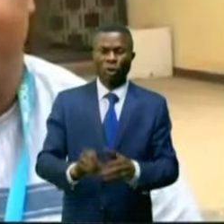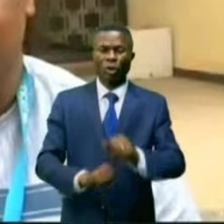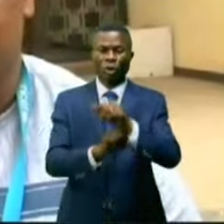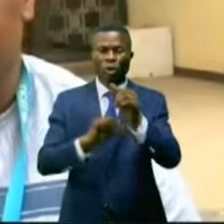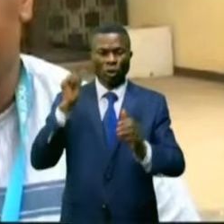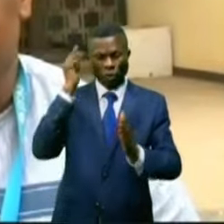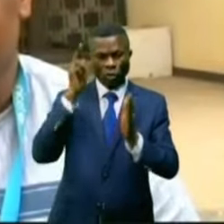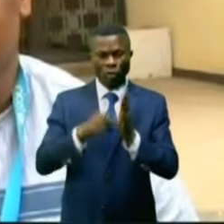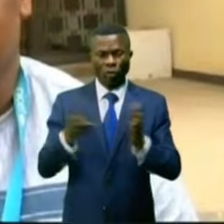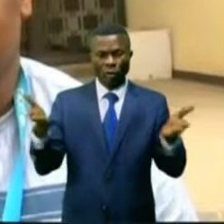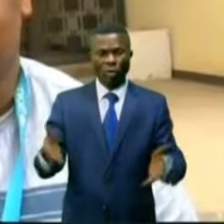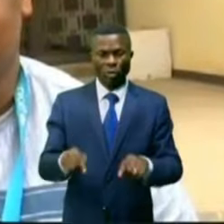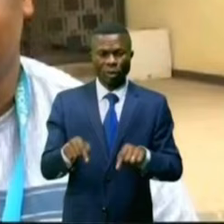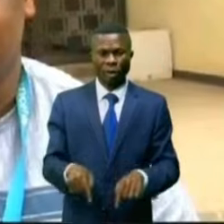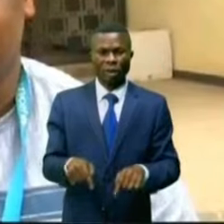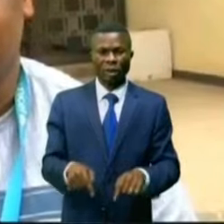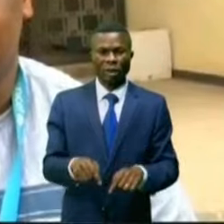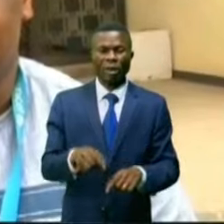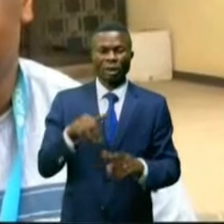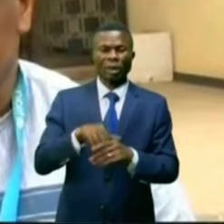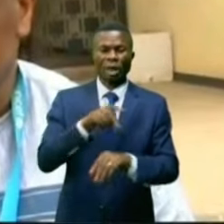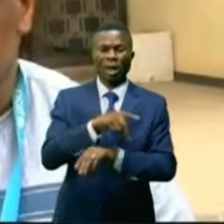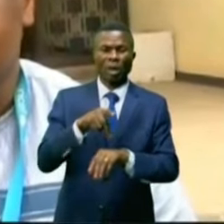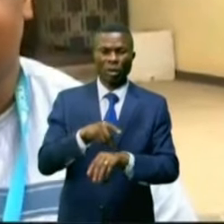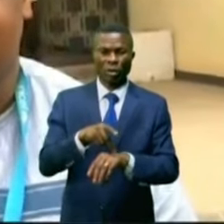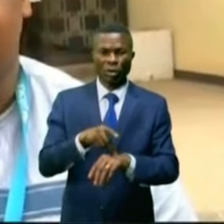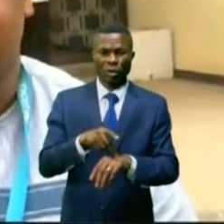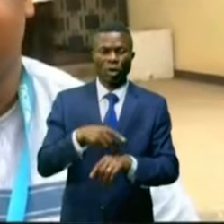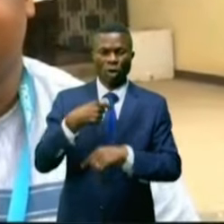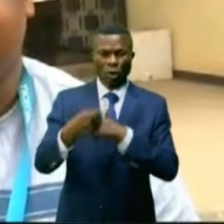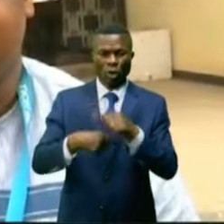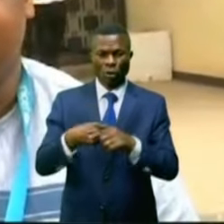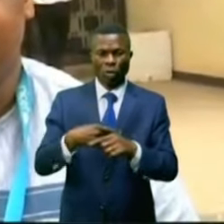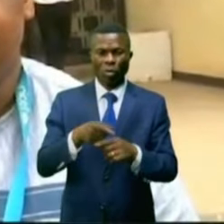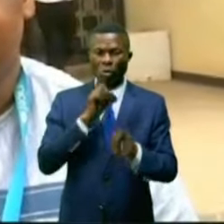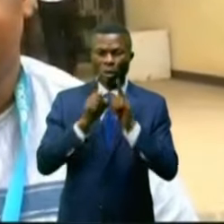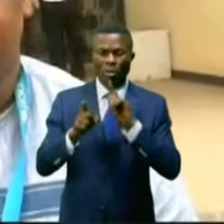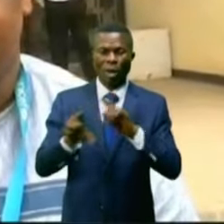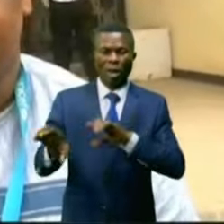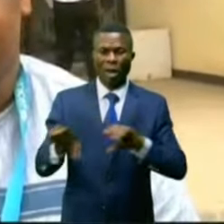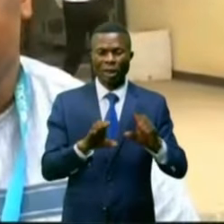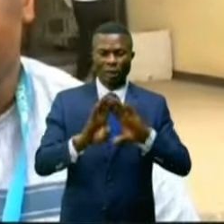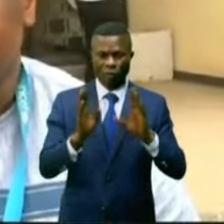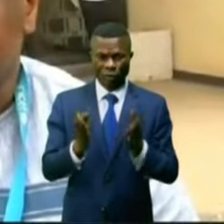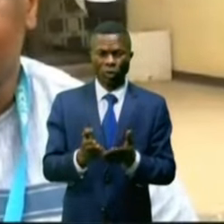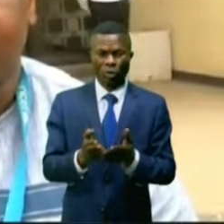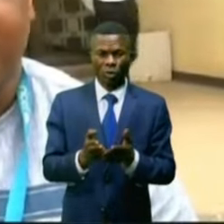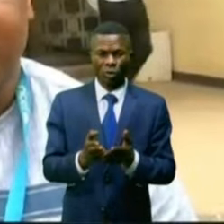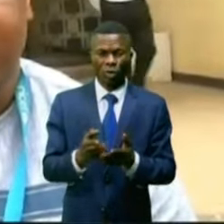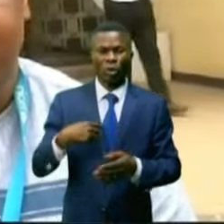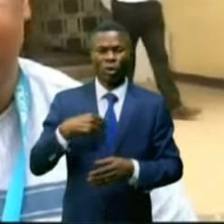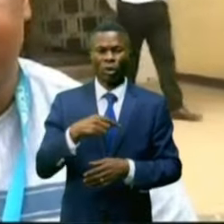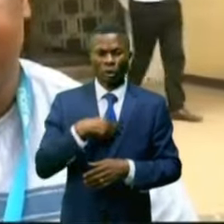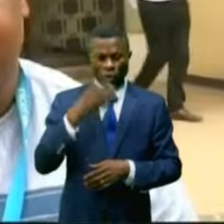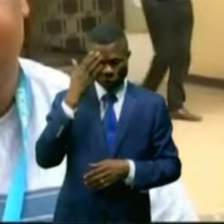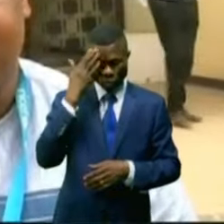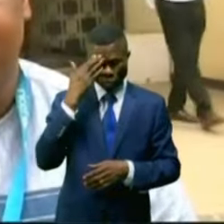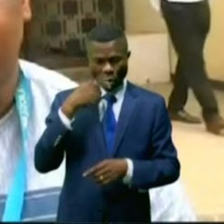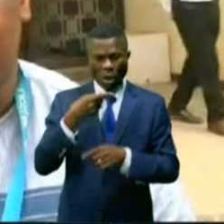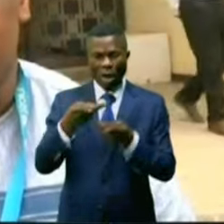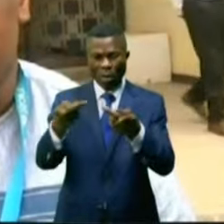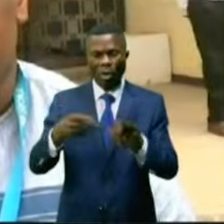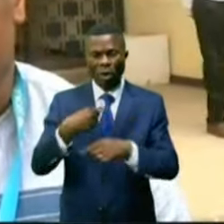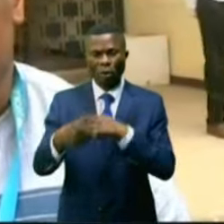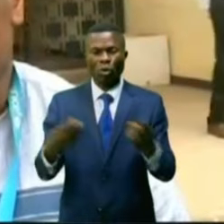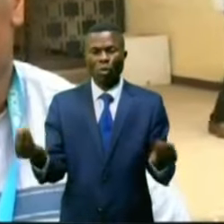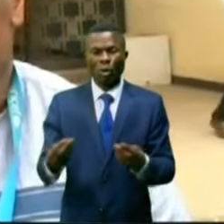présents, nous sommes là, nous avons déjà commencé un certain nombre d'activités. Et nous allons prendre une part évidemment très active